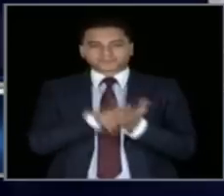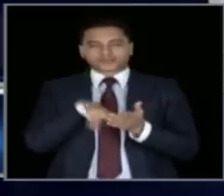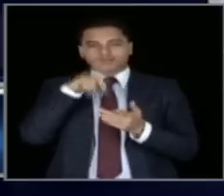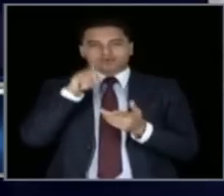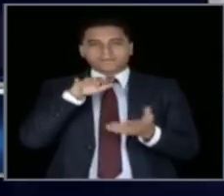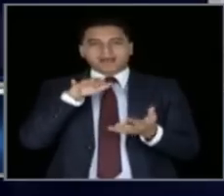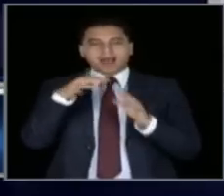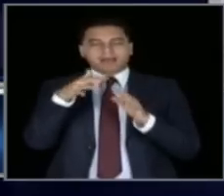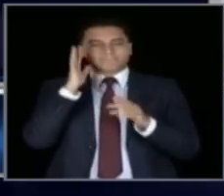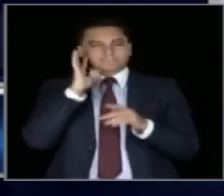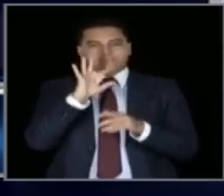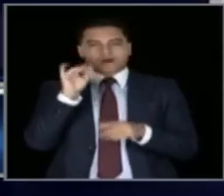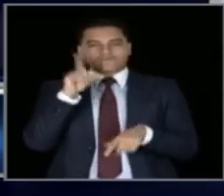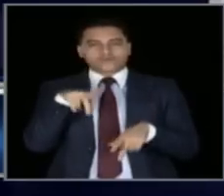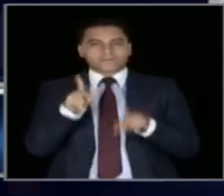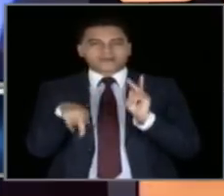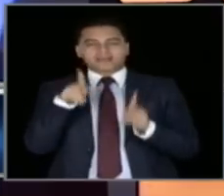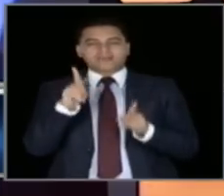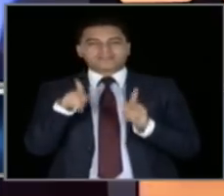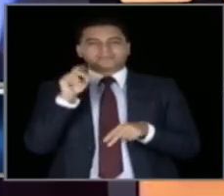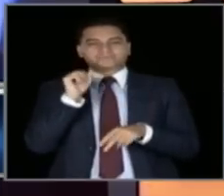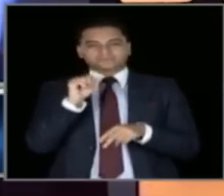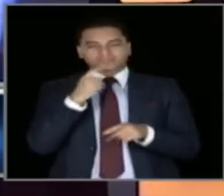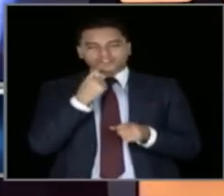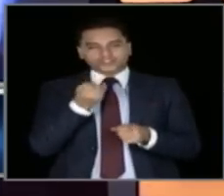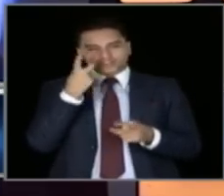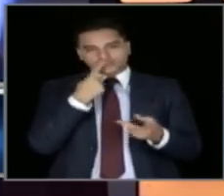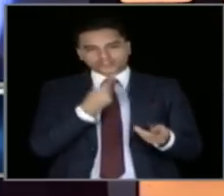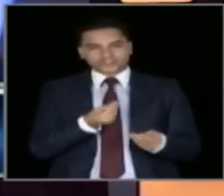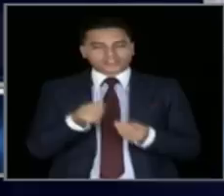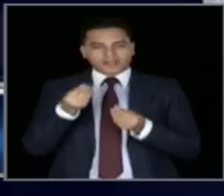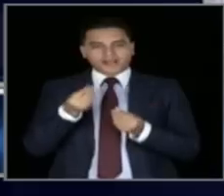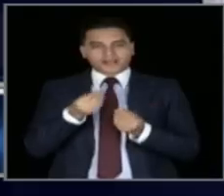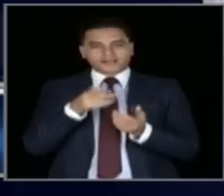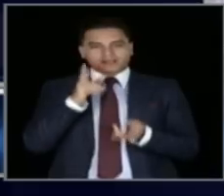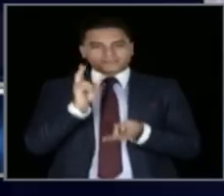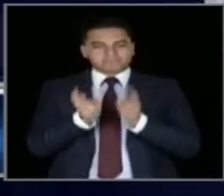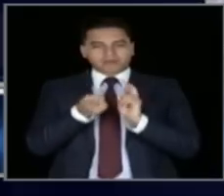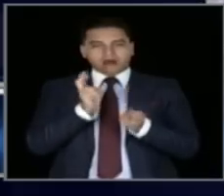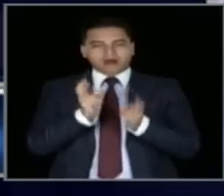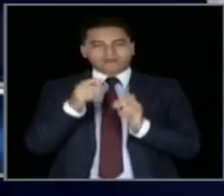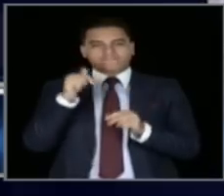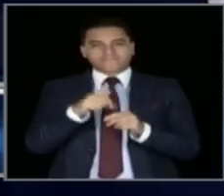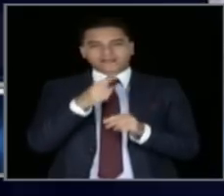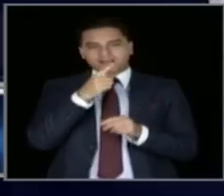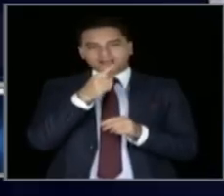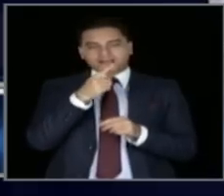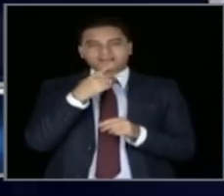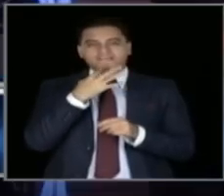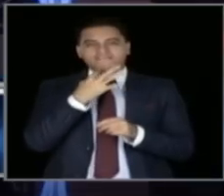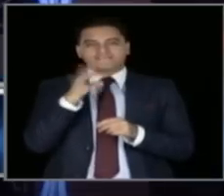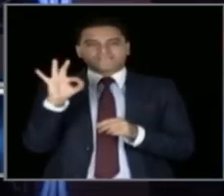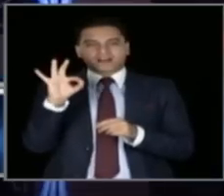تم اعتماده في الدوره 30 اللي عقدت في باريس 21 مارس من كل